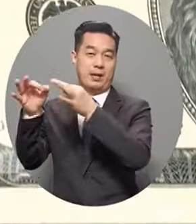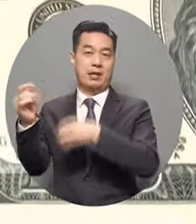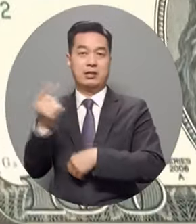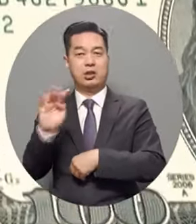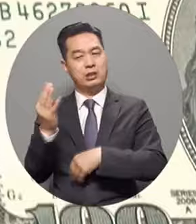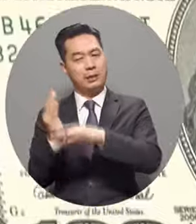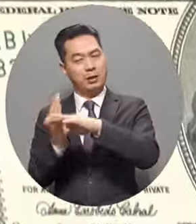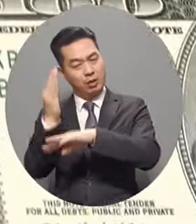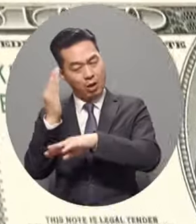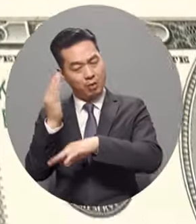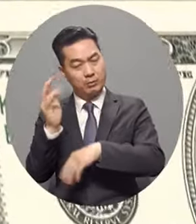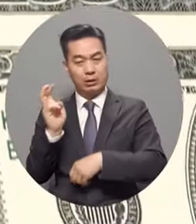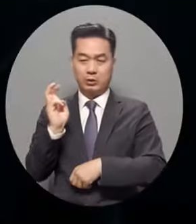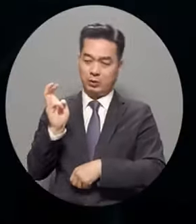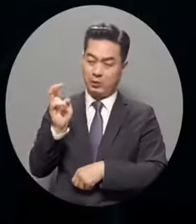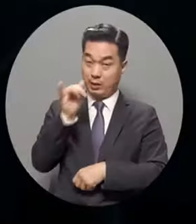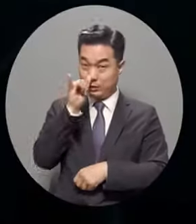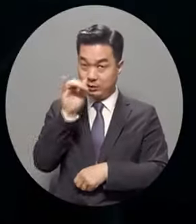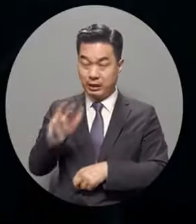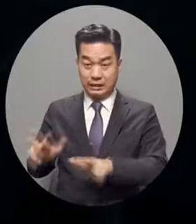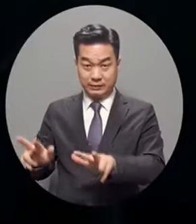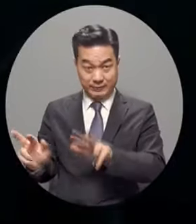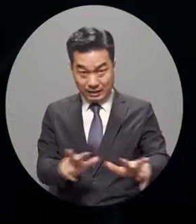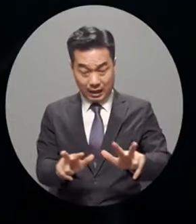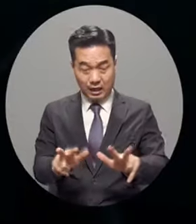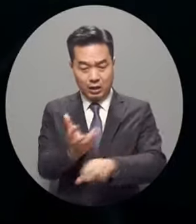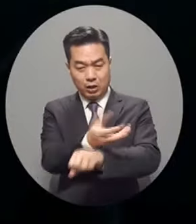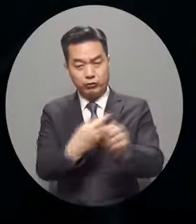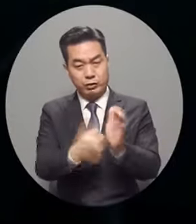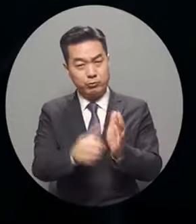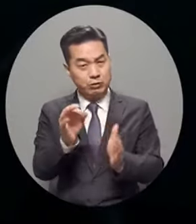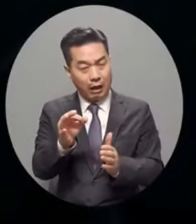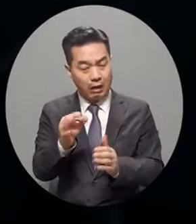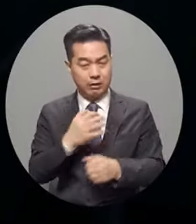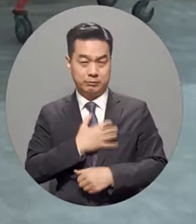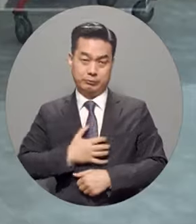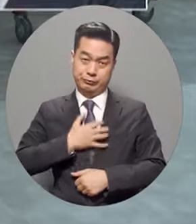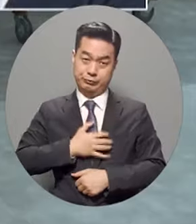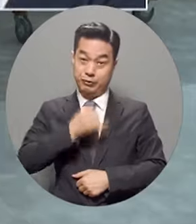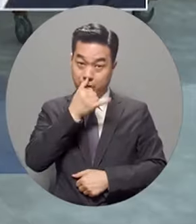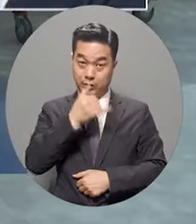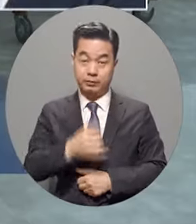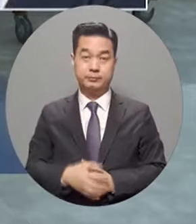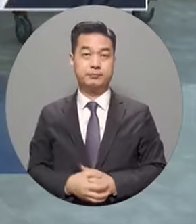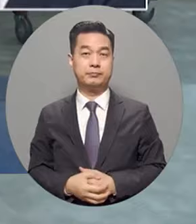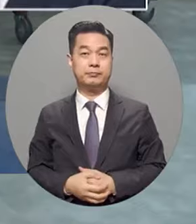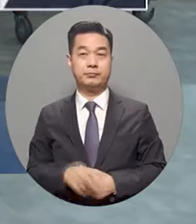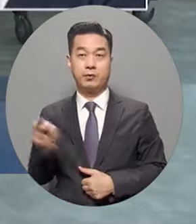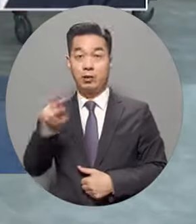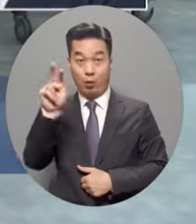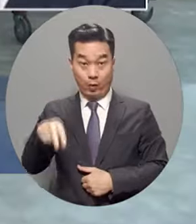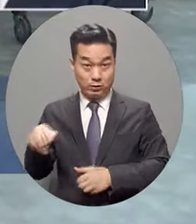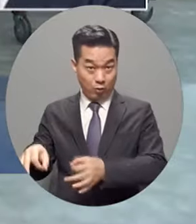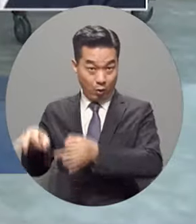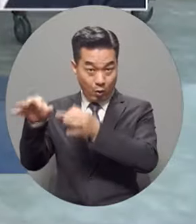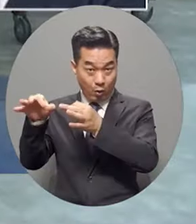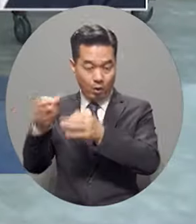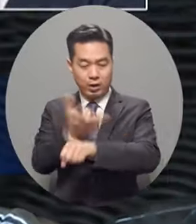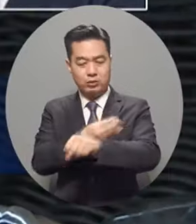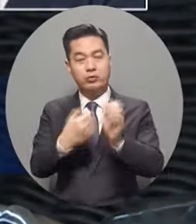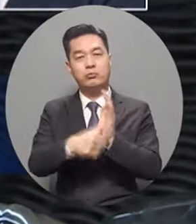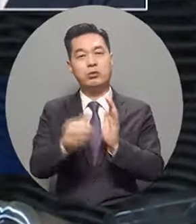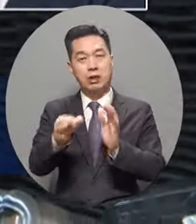있다는 예상이 나오는데 당장 수입 물가의 영향이 불가피합니다 환율도 올라가다 보면 수입물가가 주 올라가게